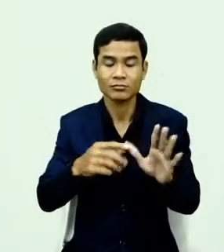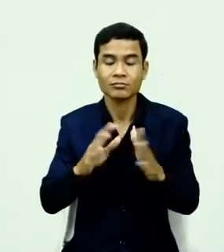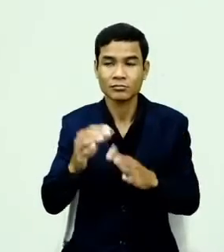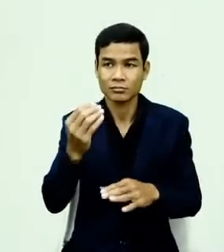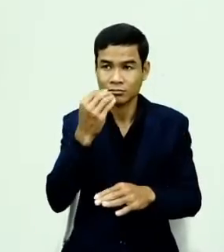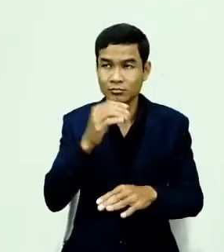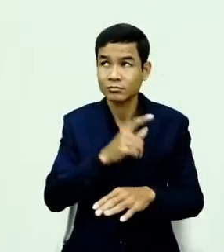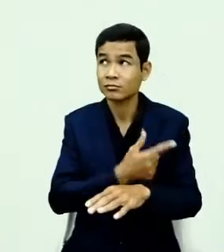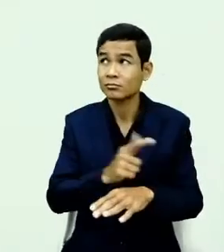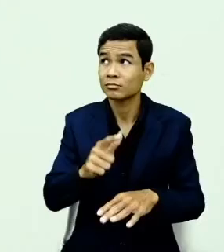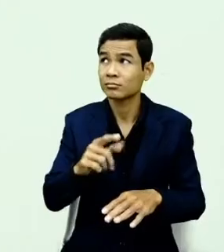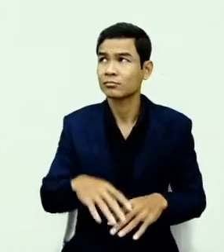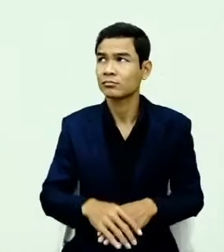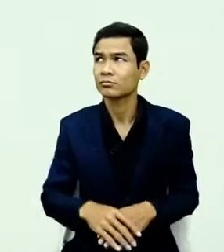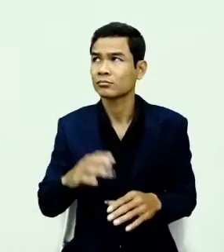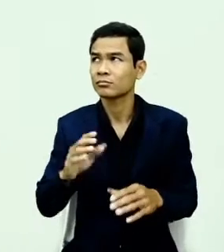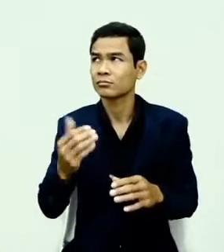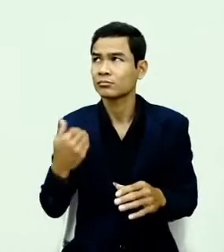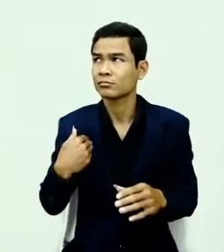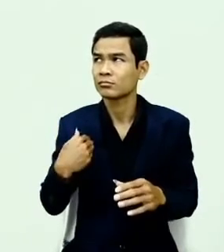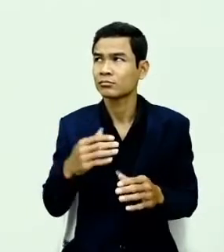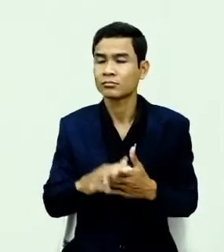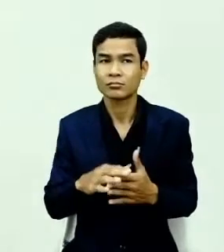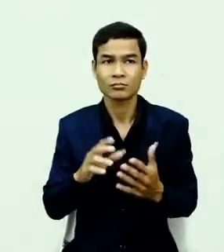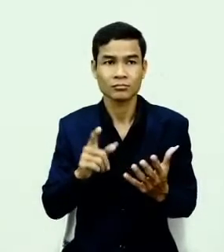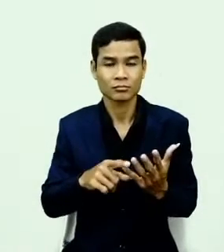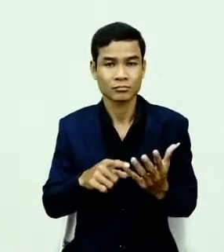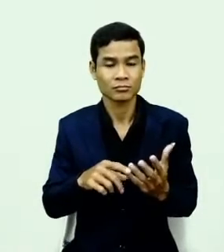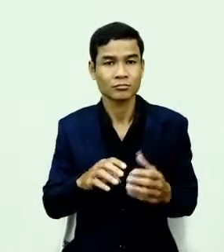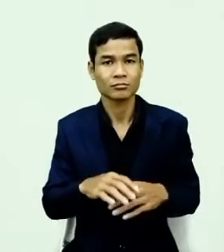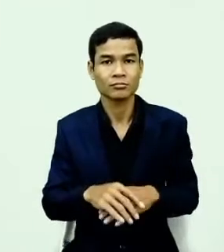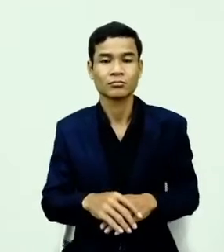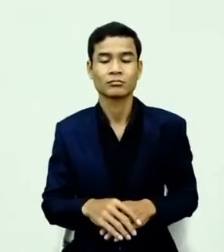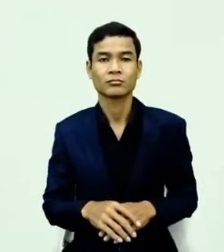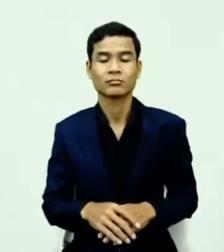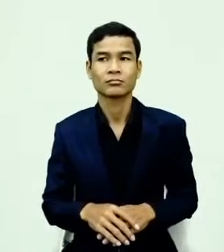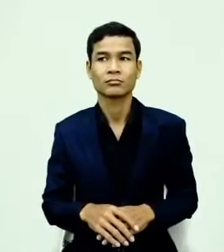ចាល្អមែនតើតោះចាប់ផ្ដើមអានដោយខ្លួនឯង